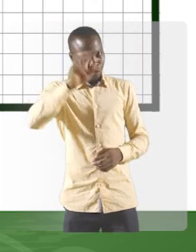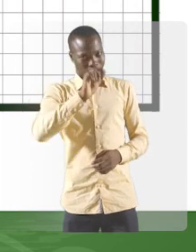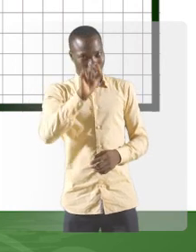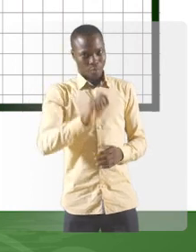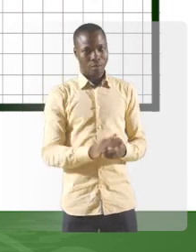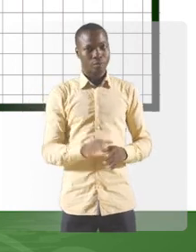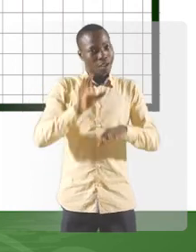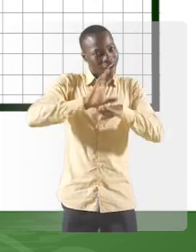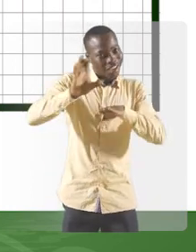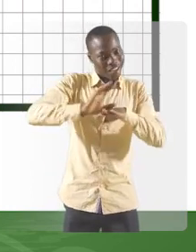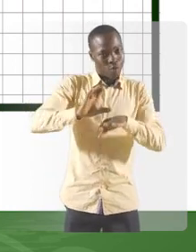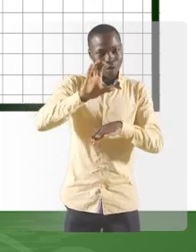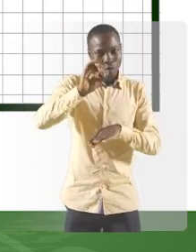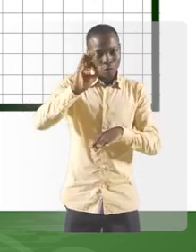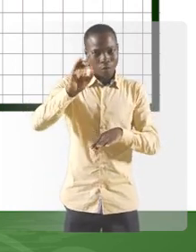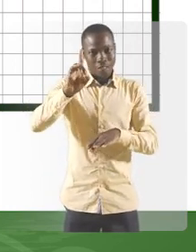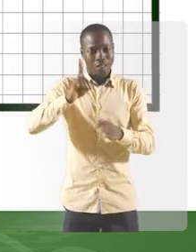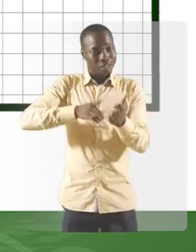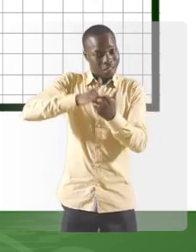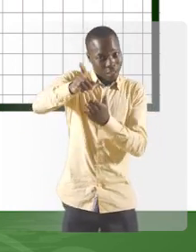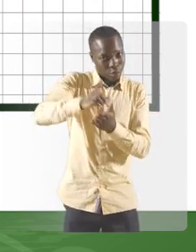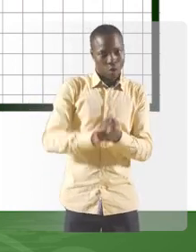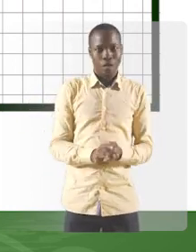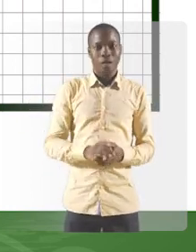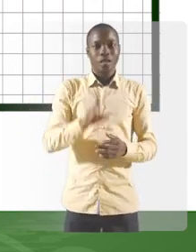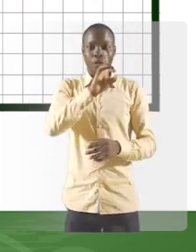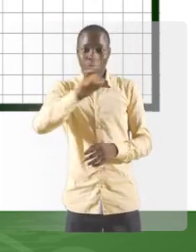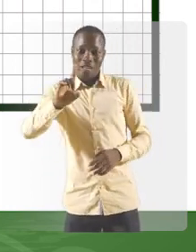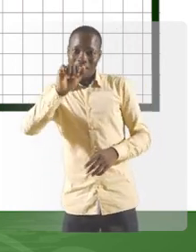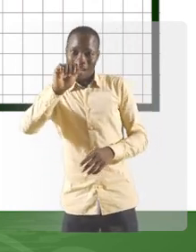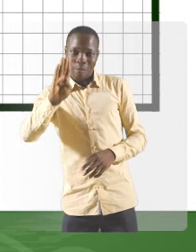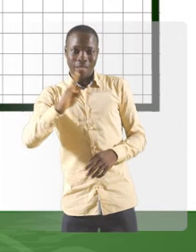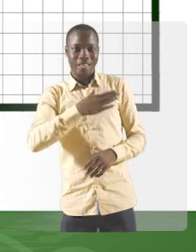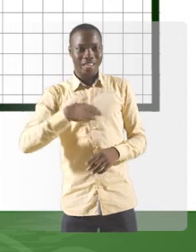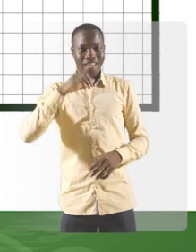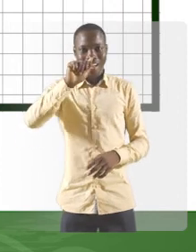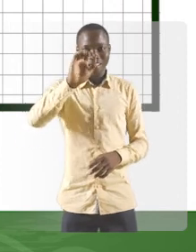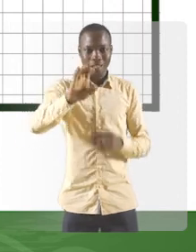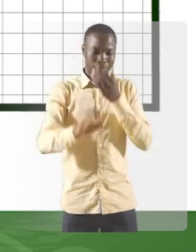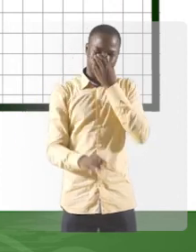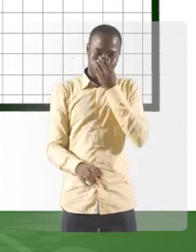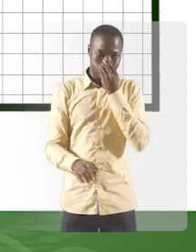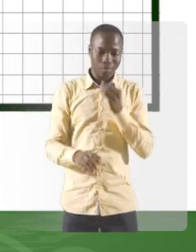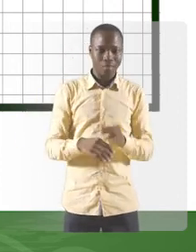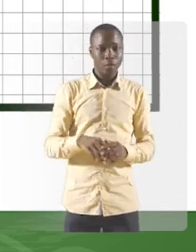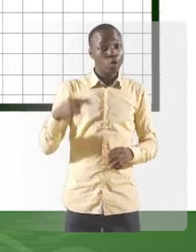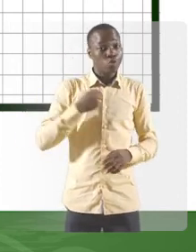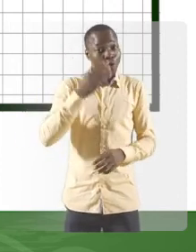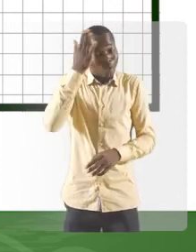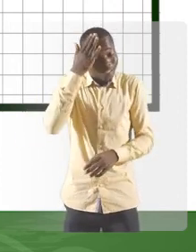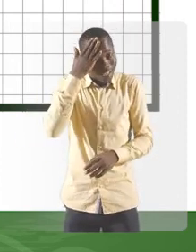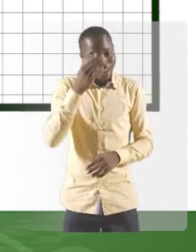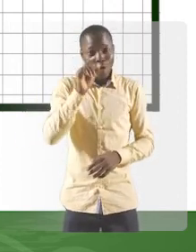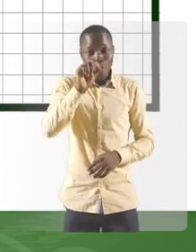Calcule les coefficients directeurs des droites AB et AC. On sait que le point